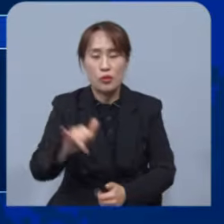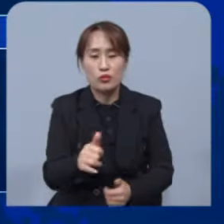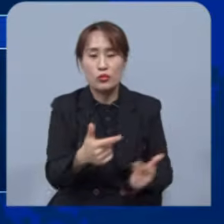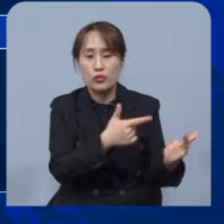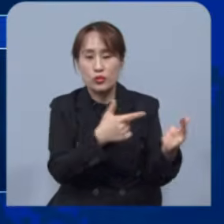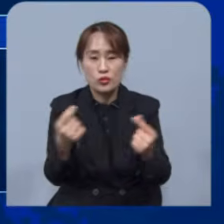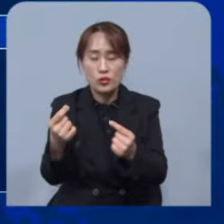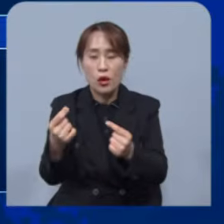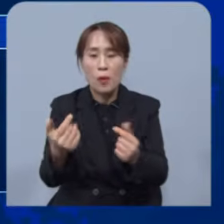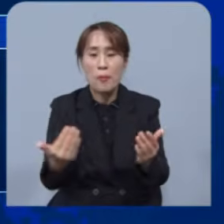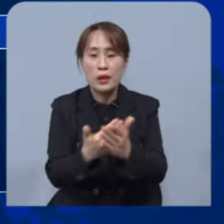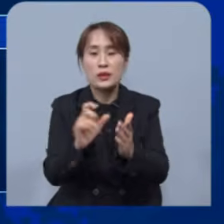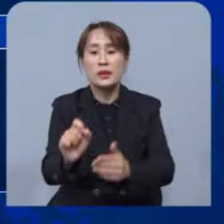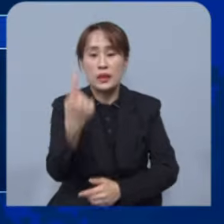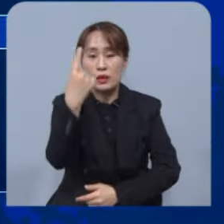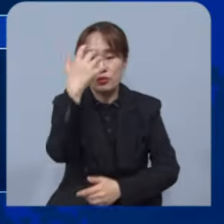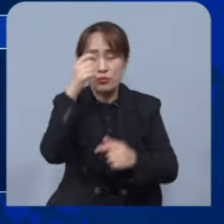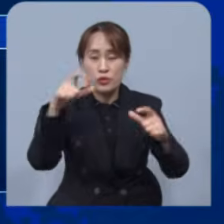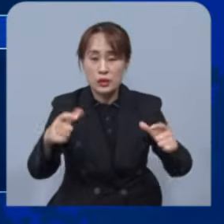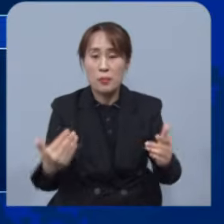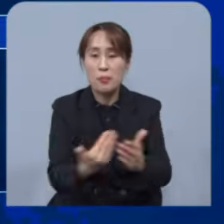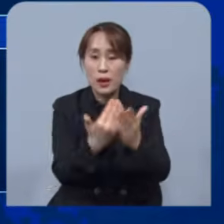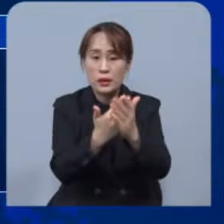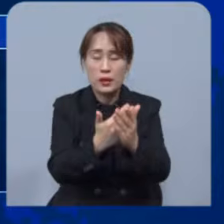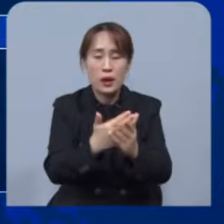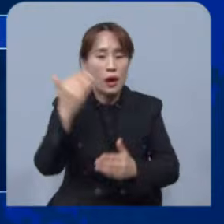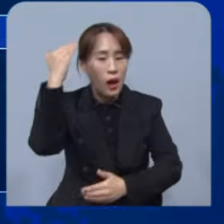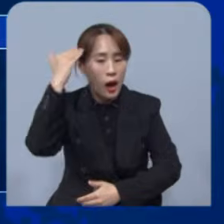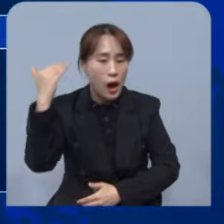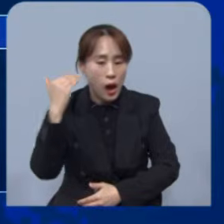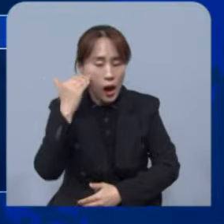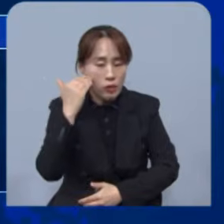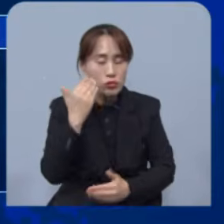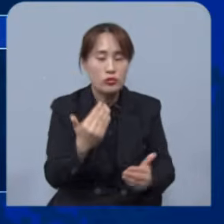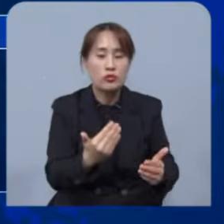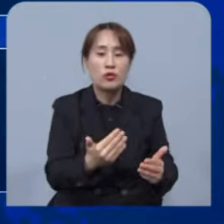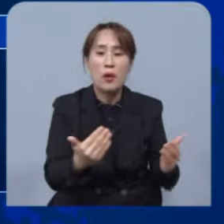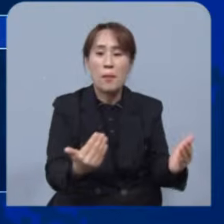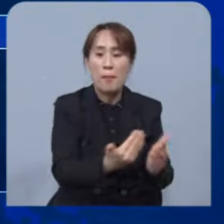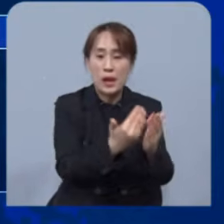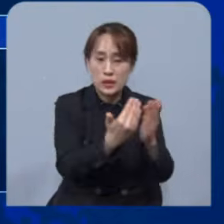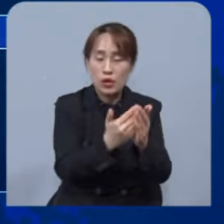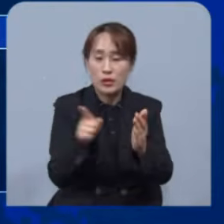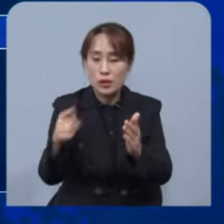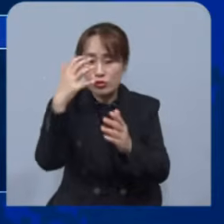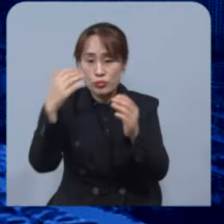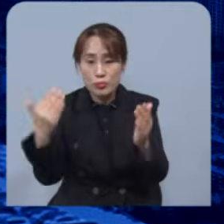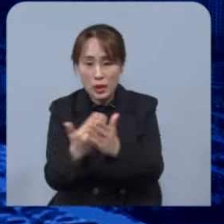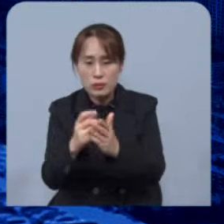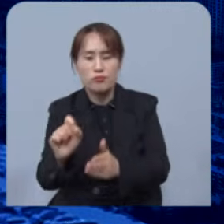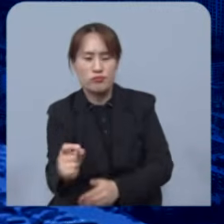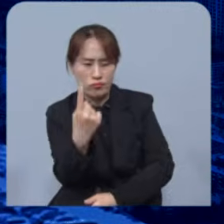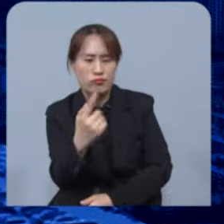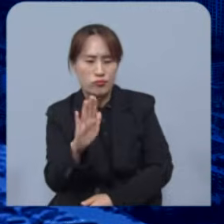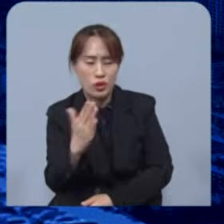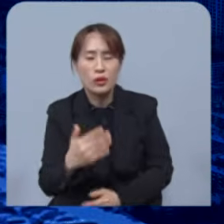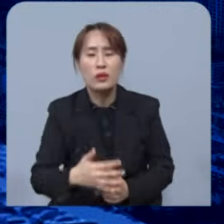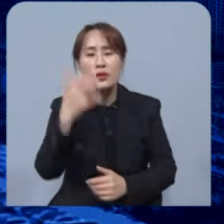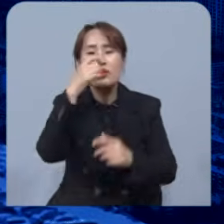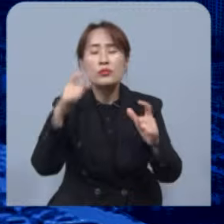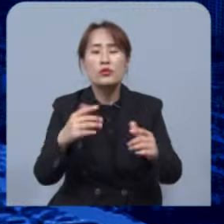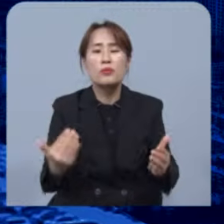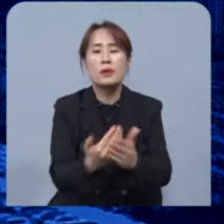길이 교차하는 충북의 발전은 대한민국 성장의 초석이 될 것입니다.